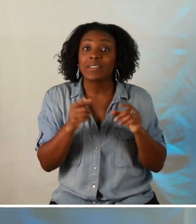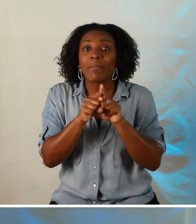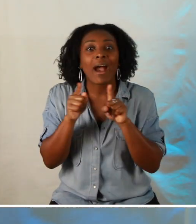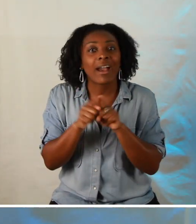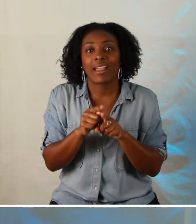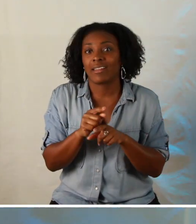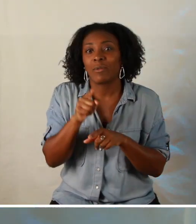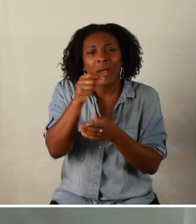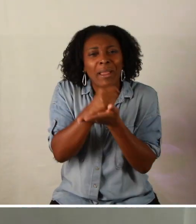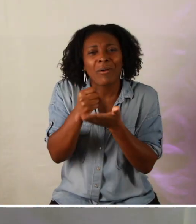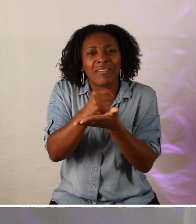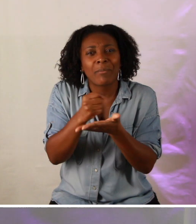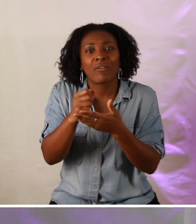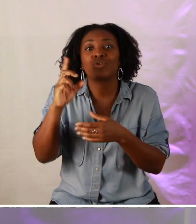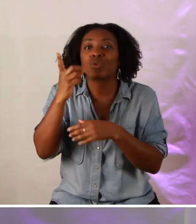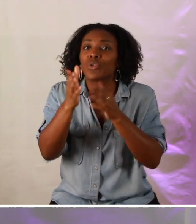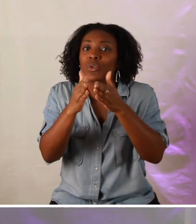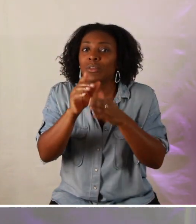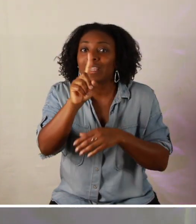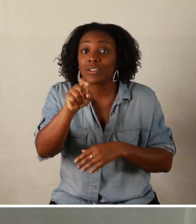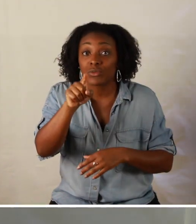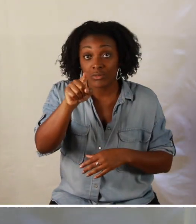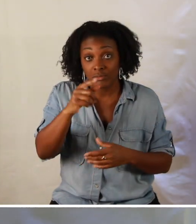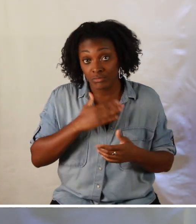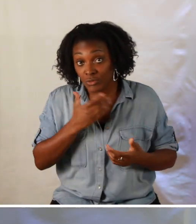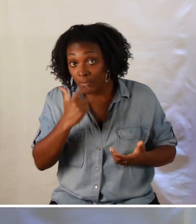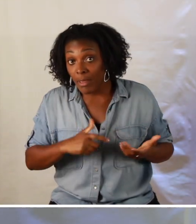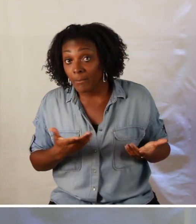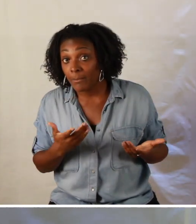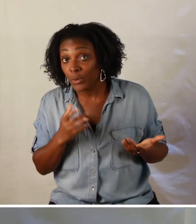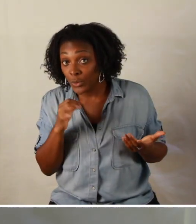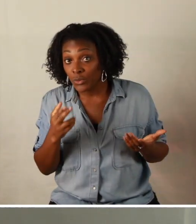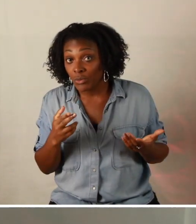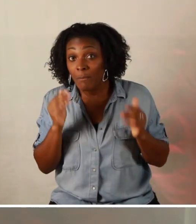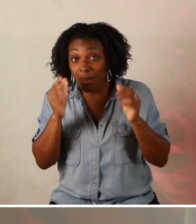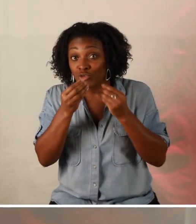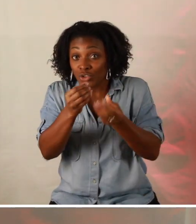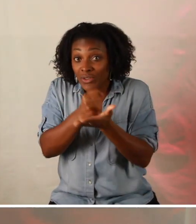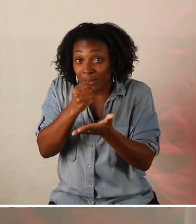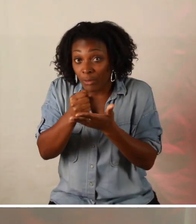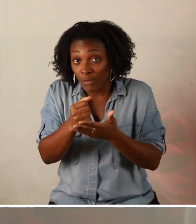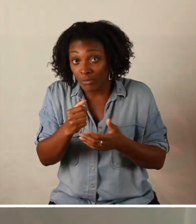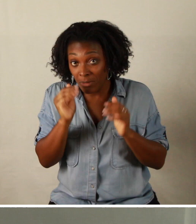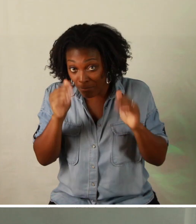première chose qu'il te pose comme question. Est-ce que tu m'aimes à travers ce test? Est-ce que tu m'aimes toujours autant?